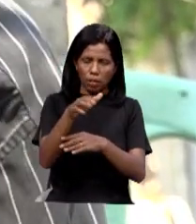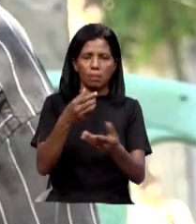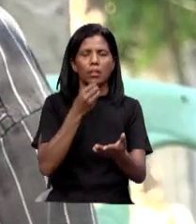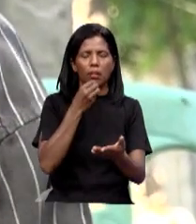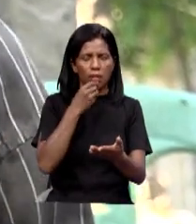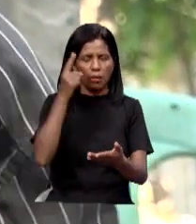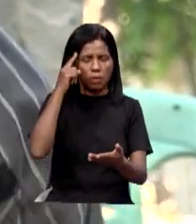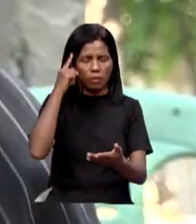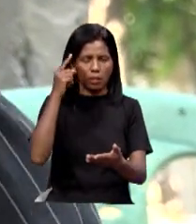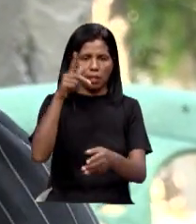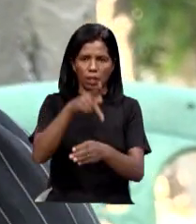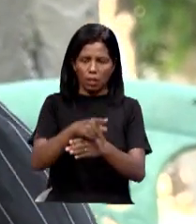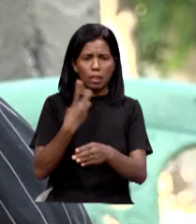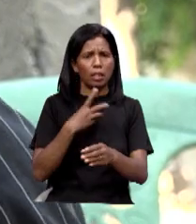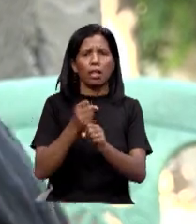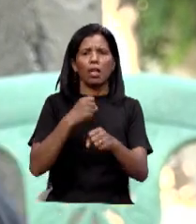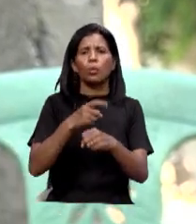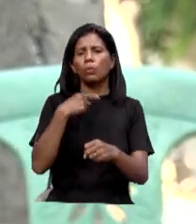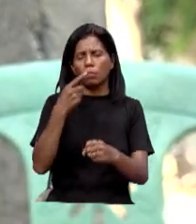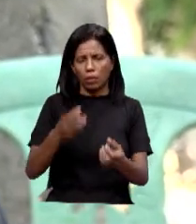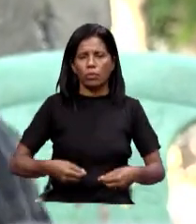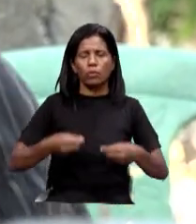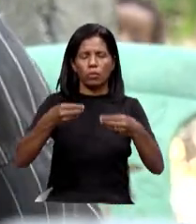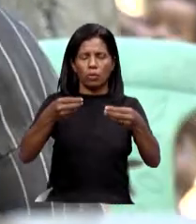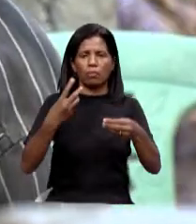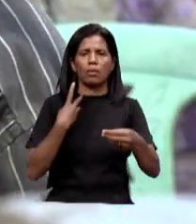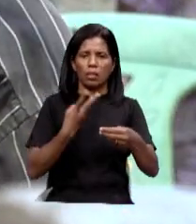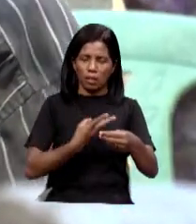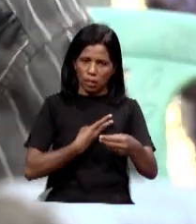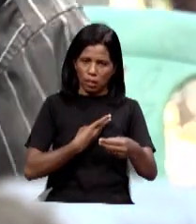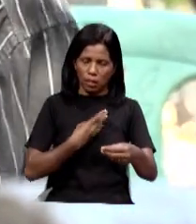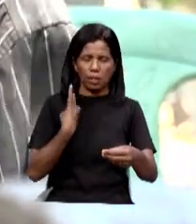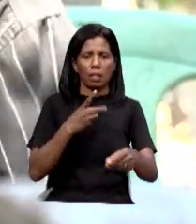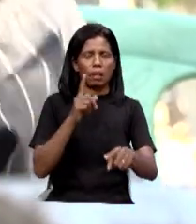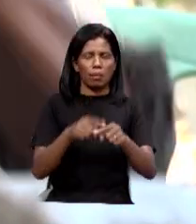setelah halo pas hematu fos itu dia uang bar ni lebih batana lima bema.